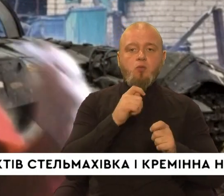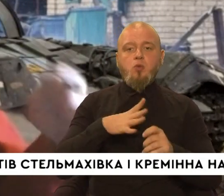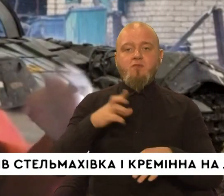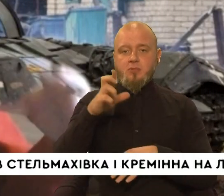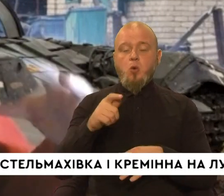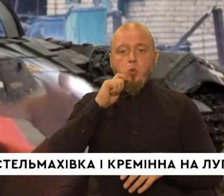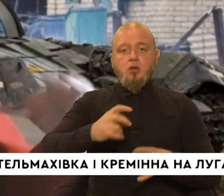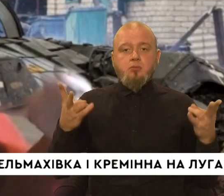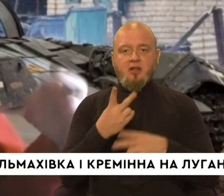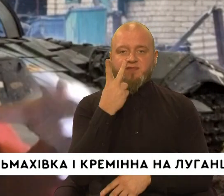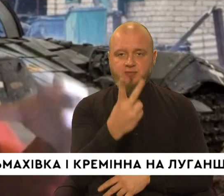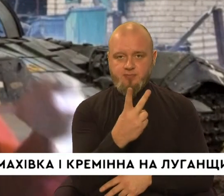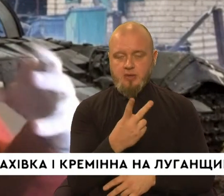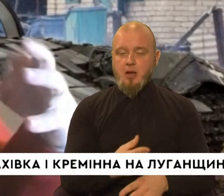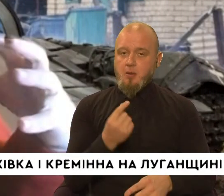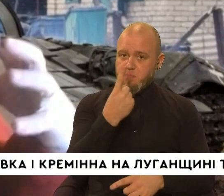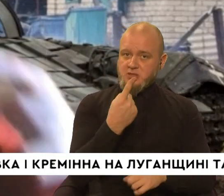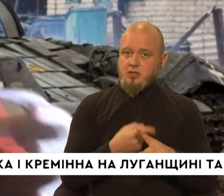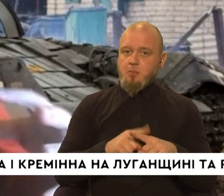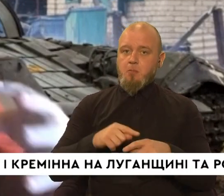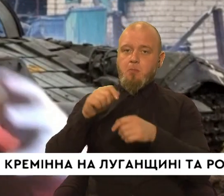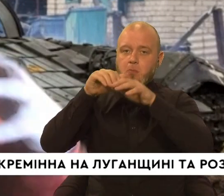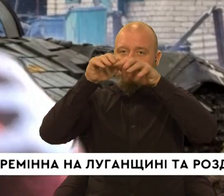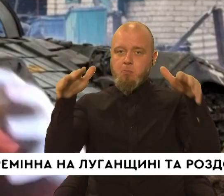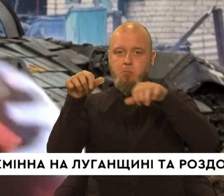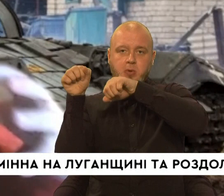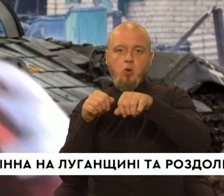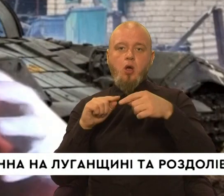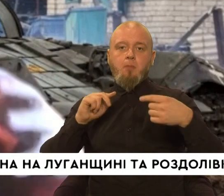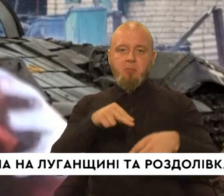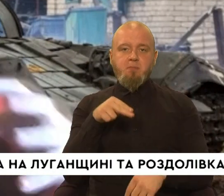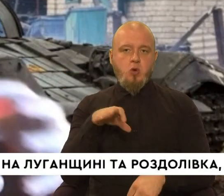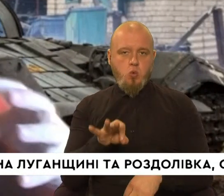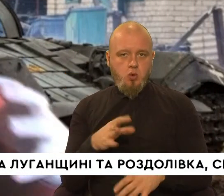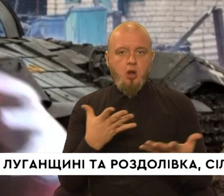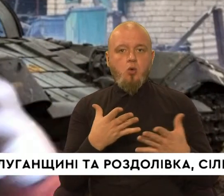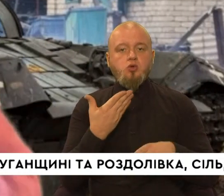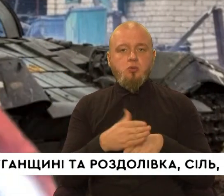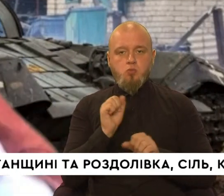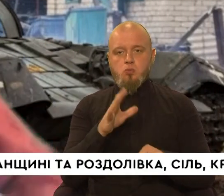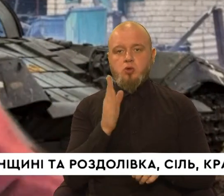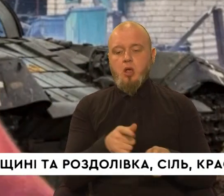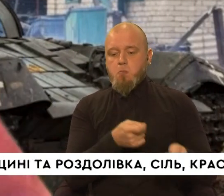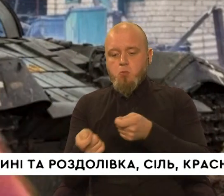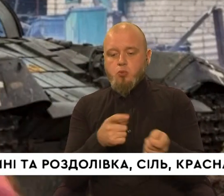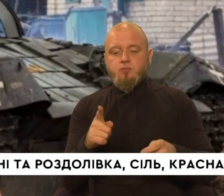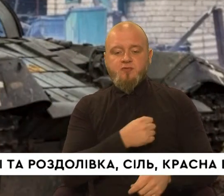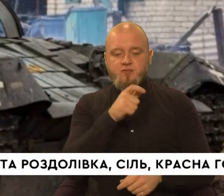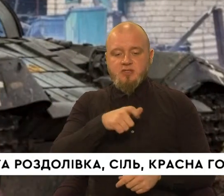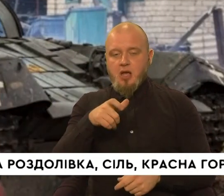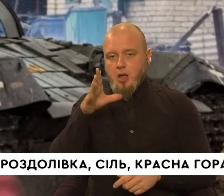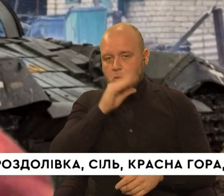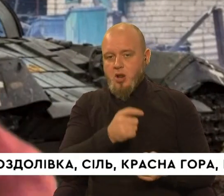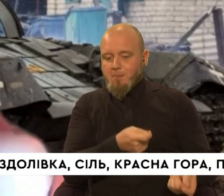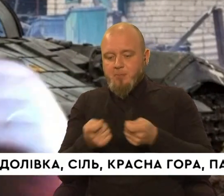Україні необхідно дві речі. Перша – парасолька протиповітряної оборони, частини якої можуть бути мобільними, щоб війська могли